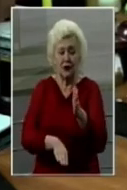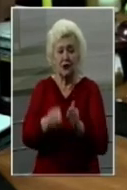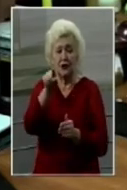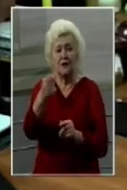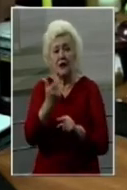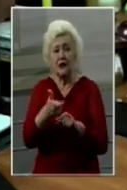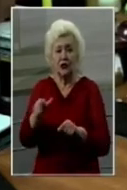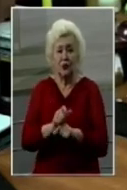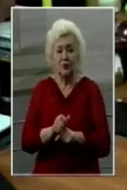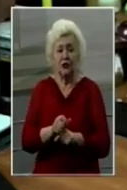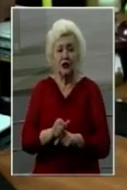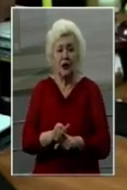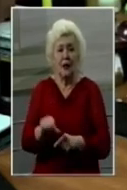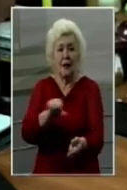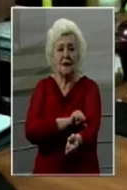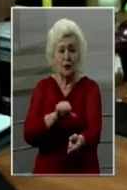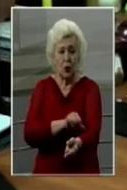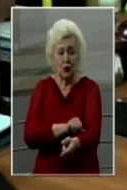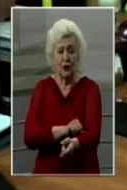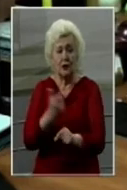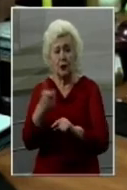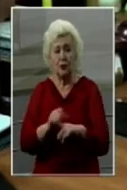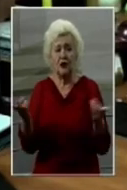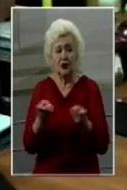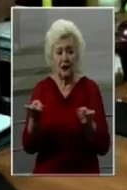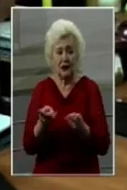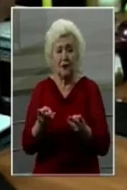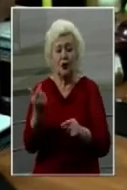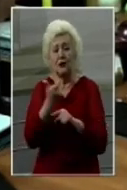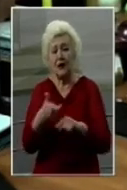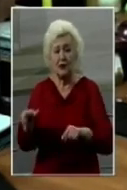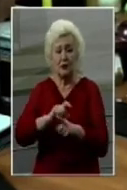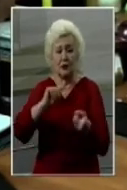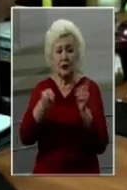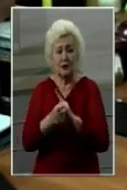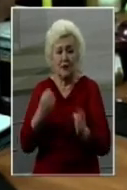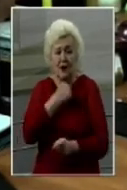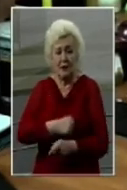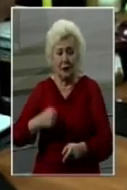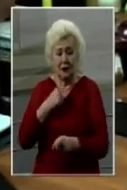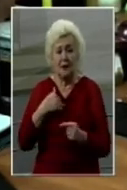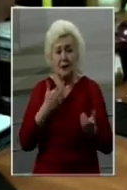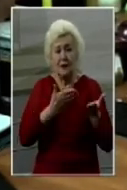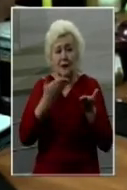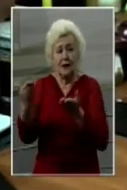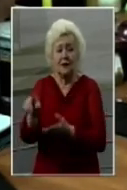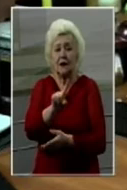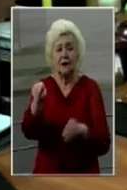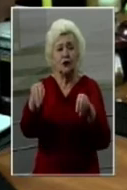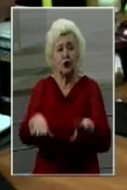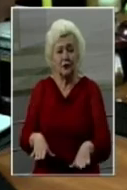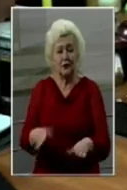чим більше вживав наркотиків, тим більше йому було треба, тим більше він ставав агресивним. Я закликала його щось